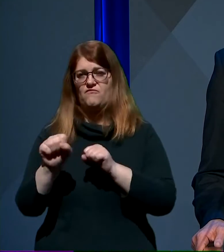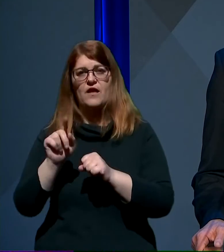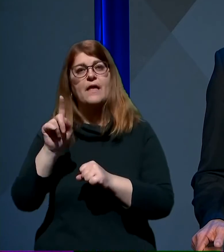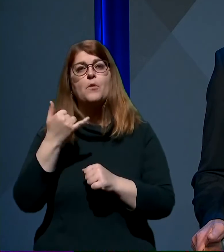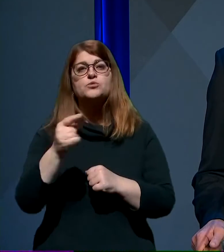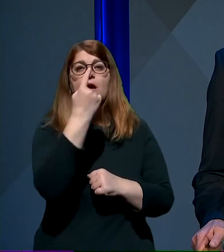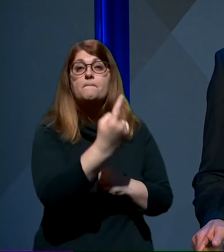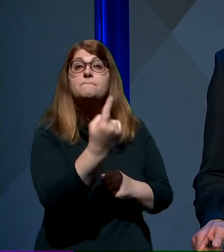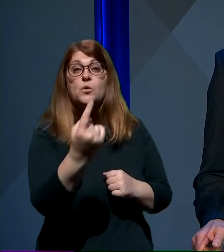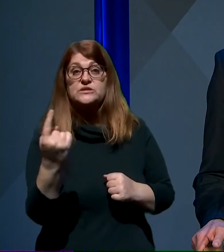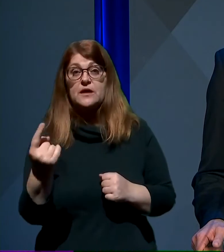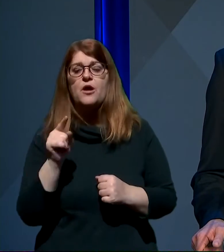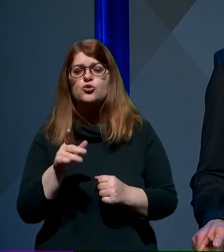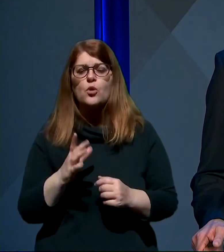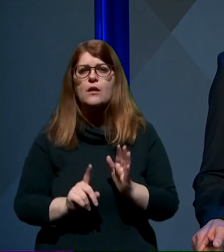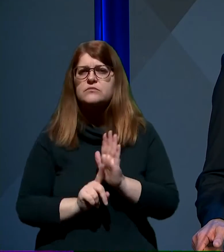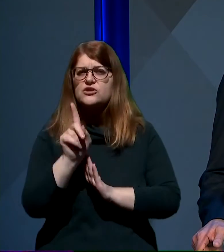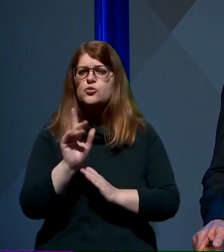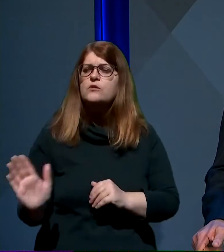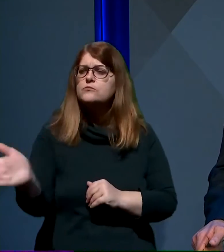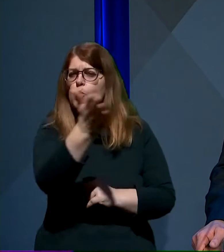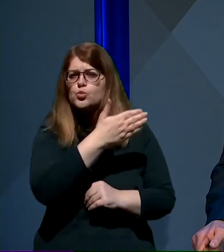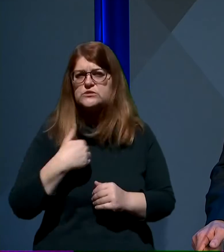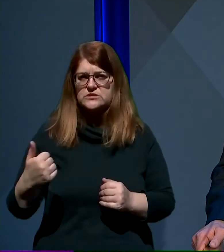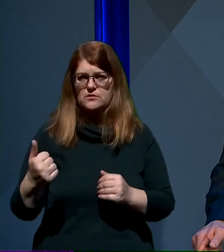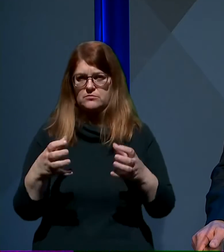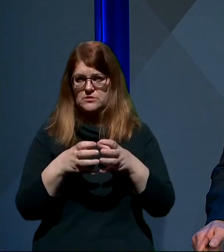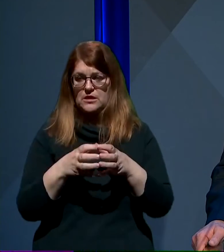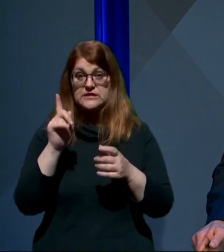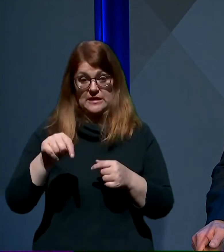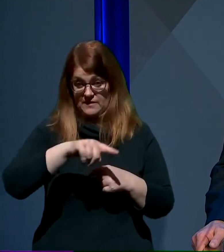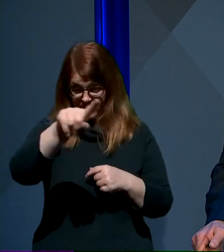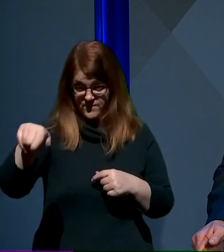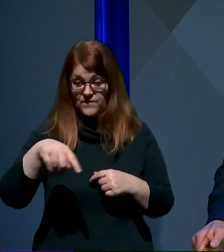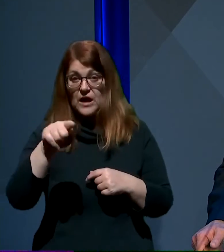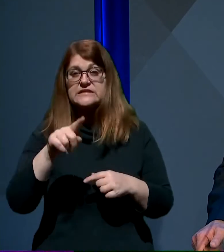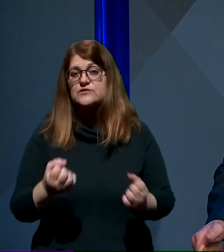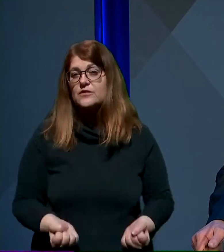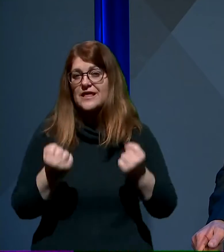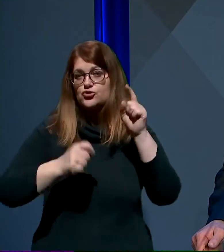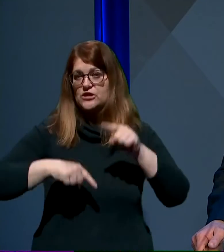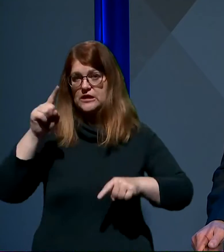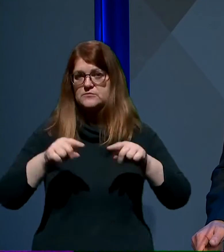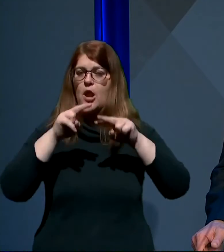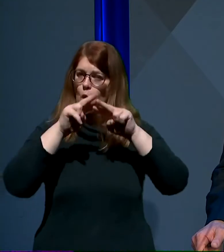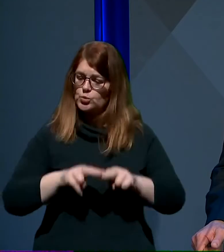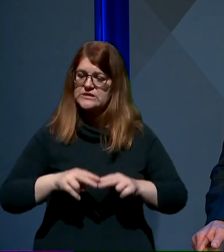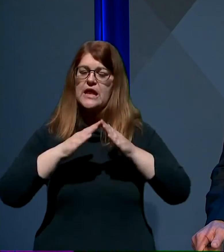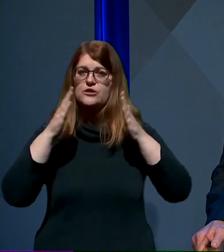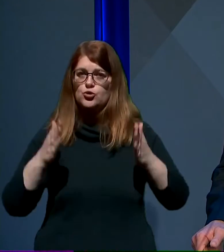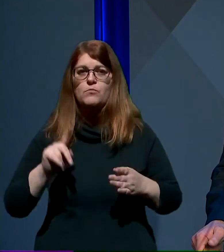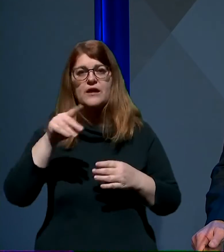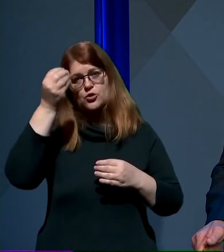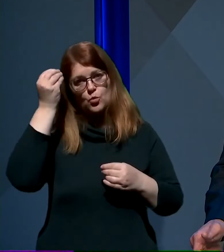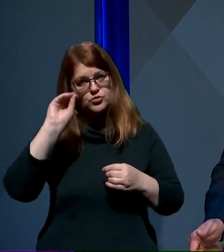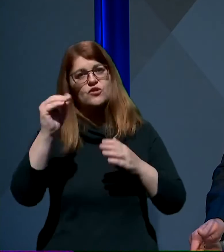posameznik. To je dosežek vseh nas, predvsem pa vas, ki ste v teh težkih razmerah ostali doma ter